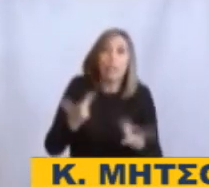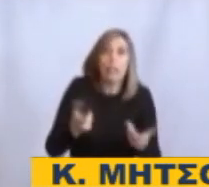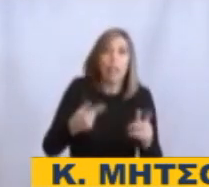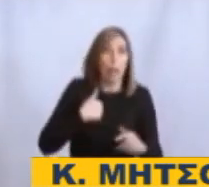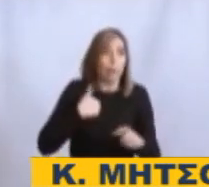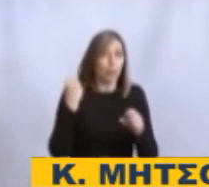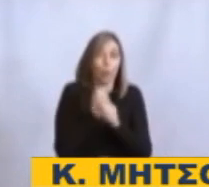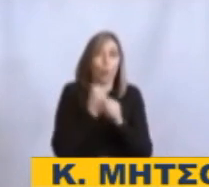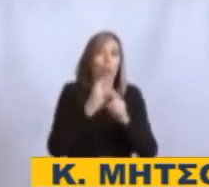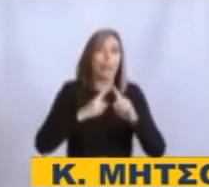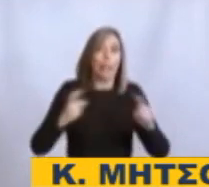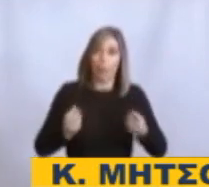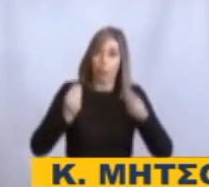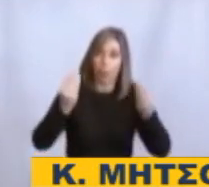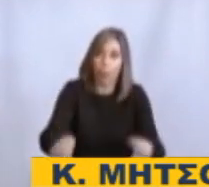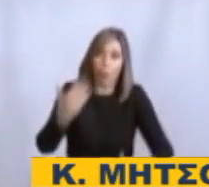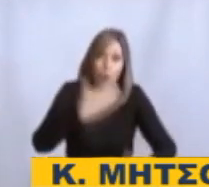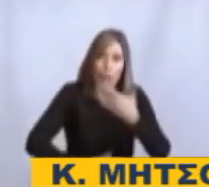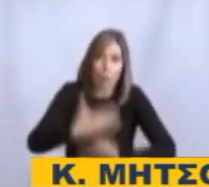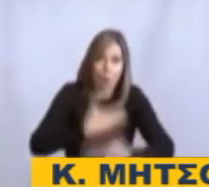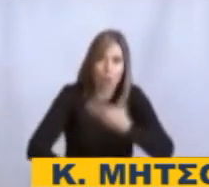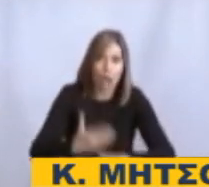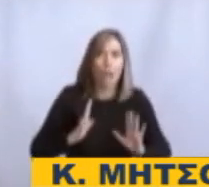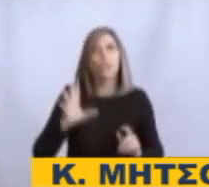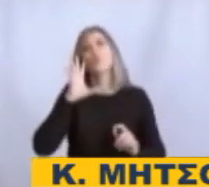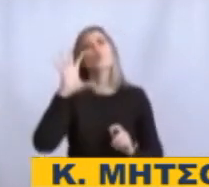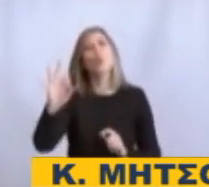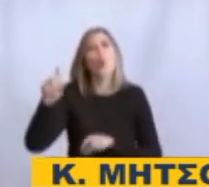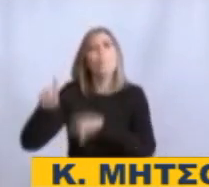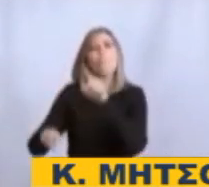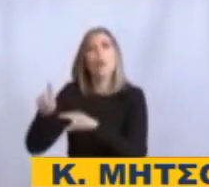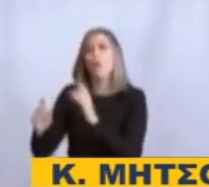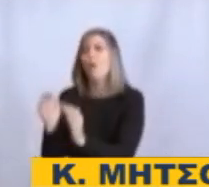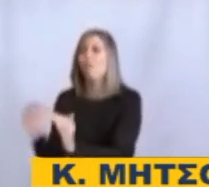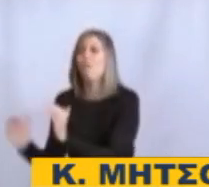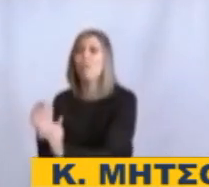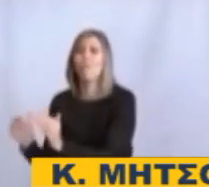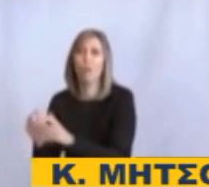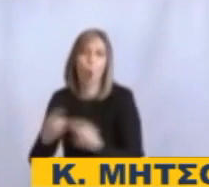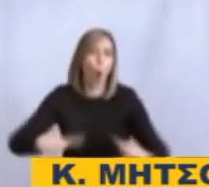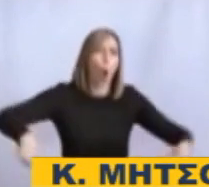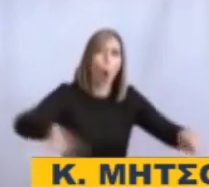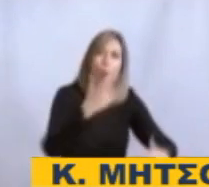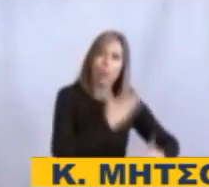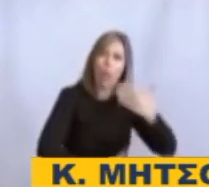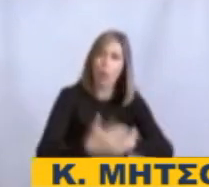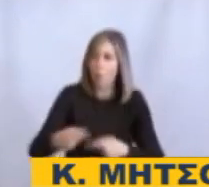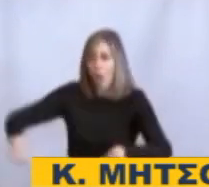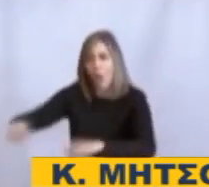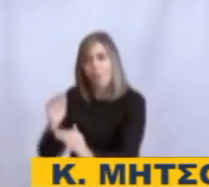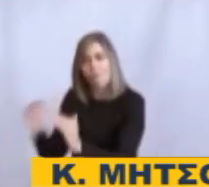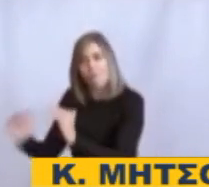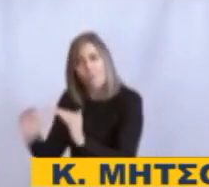ενδεχομένως κάποια πολύ λίγα συμφέροντα τα οποία μπορούν να έχουν κάποιο όφελος από όλη αυτή την κατάσταση την